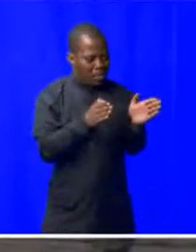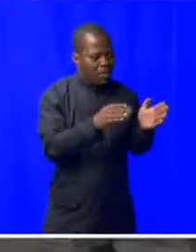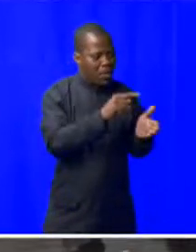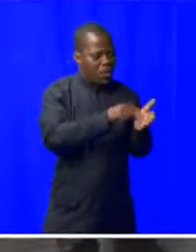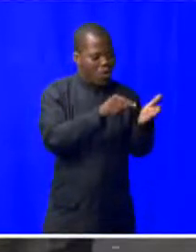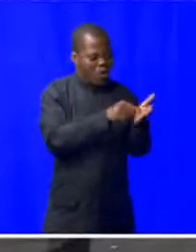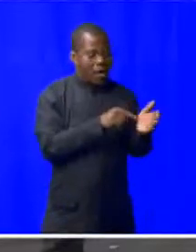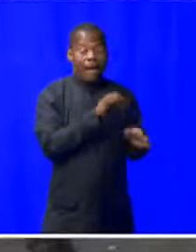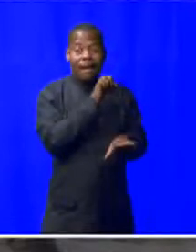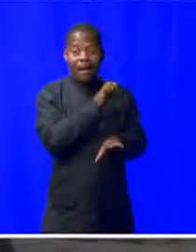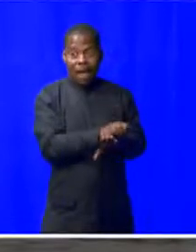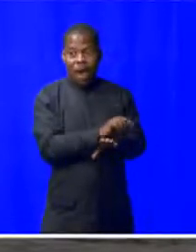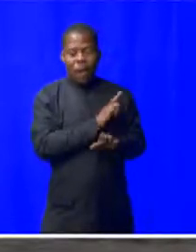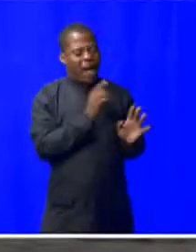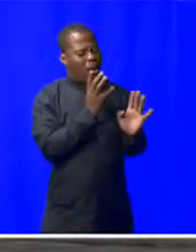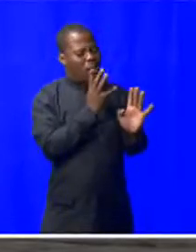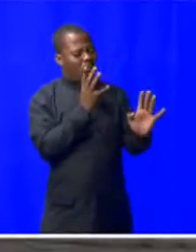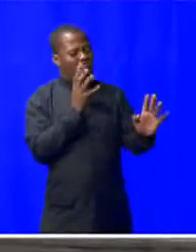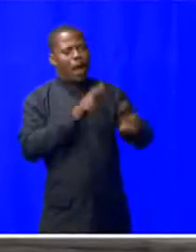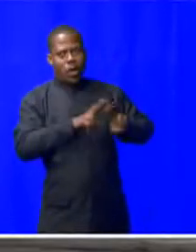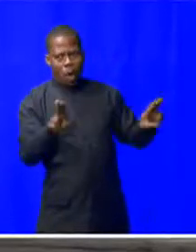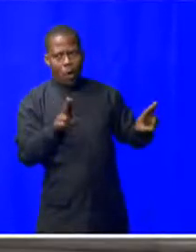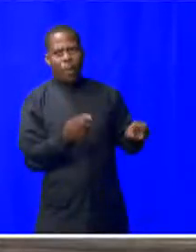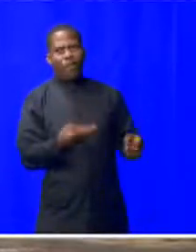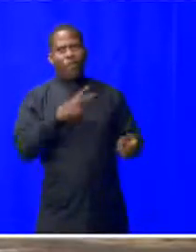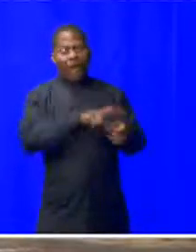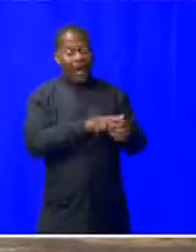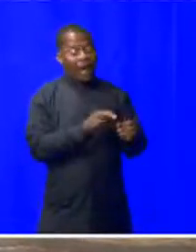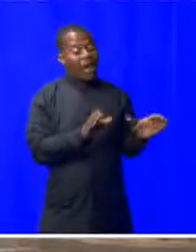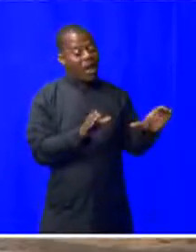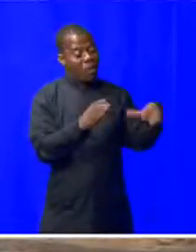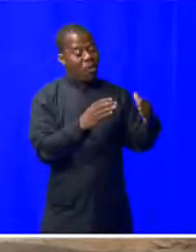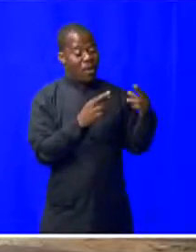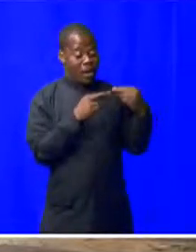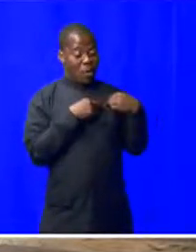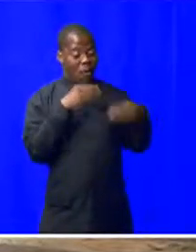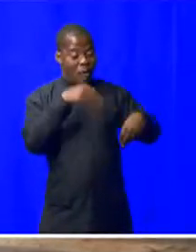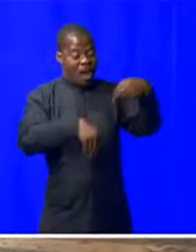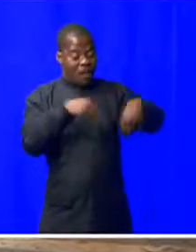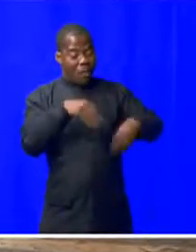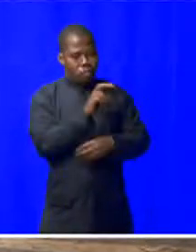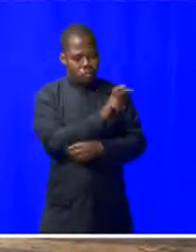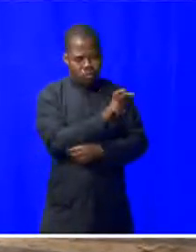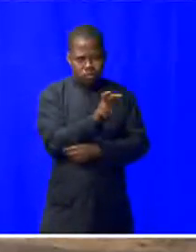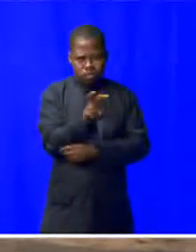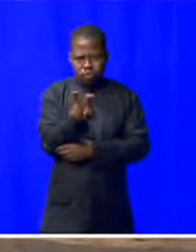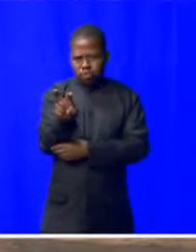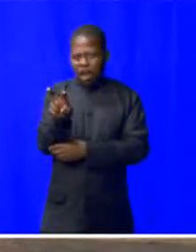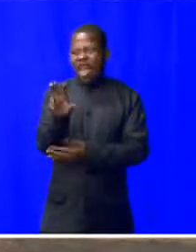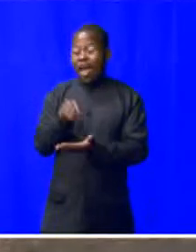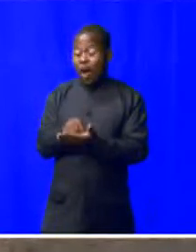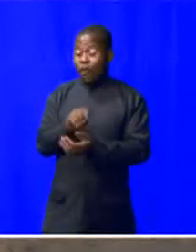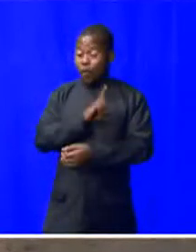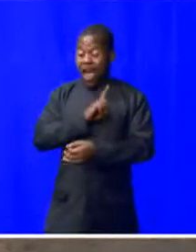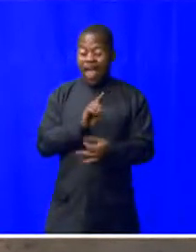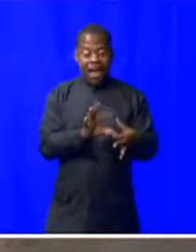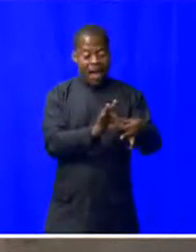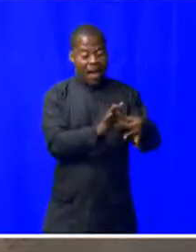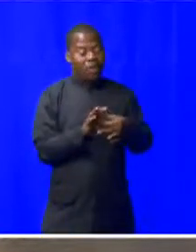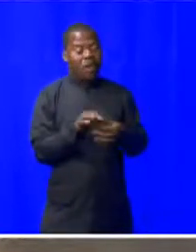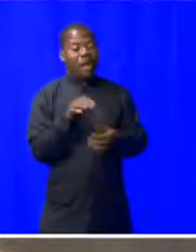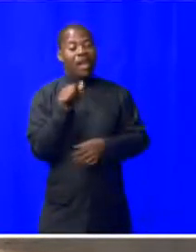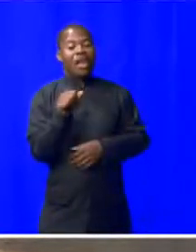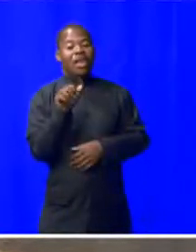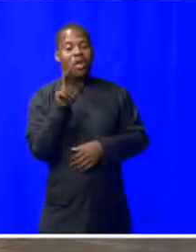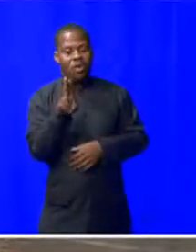ema-election observers lesiwabonile akhona lapha ekwaLuseni njengoba sathi ukuthi African Union